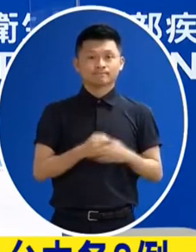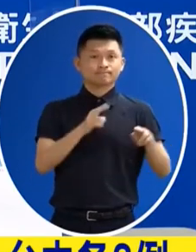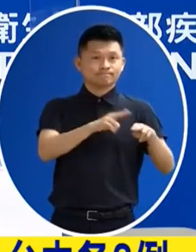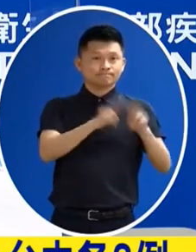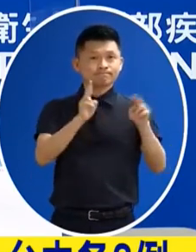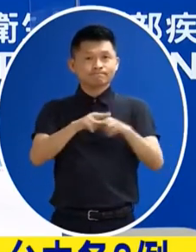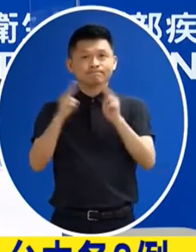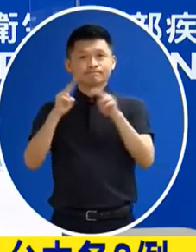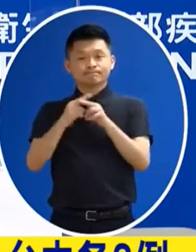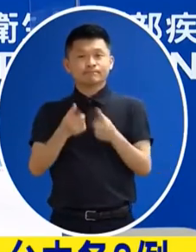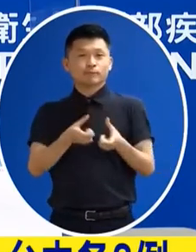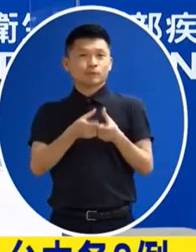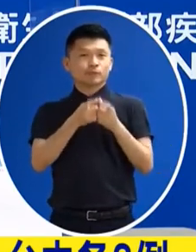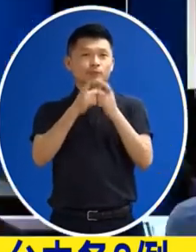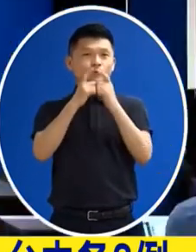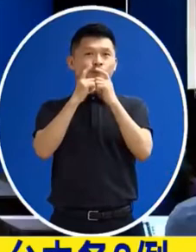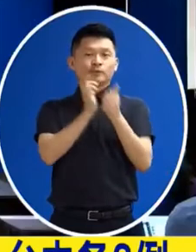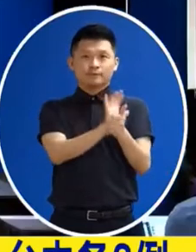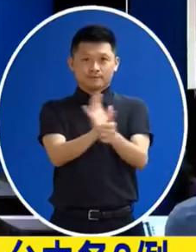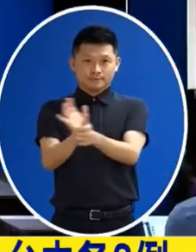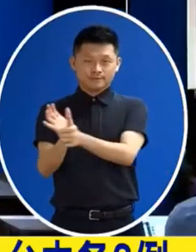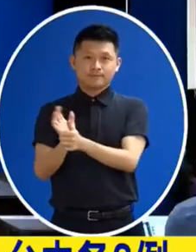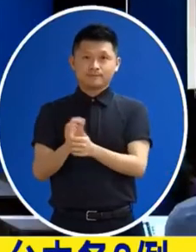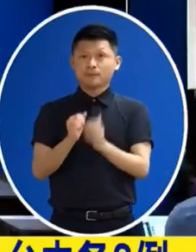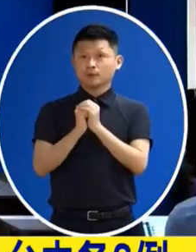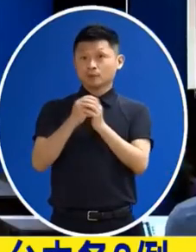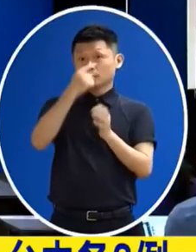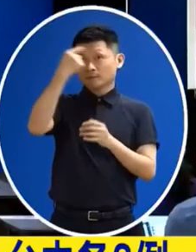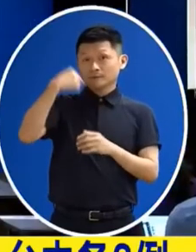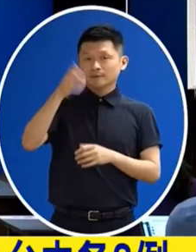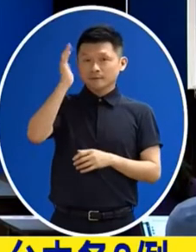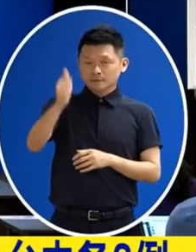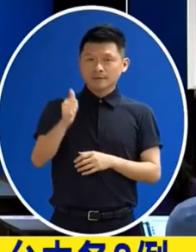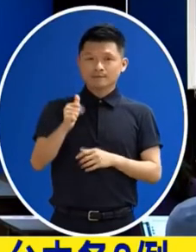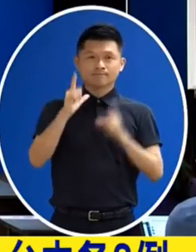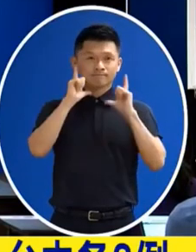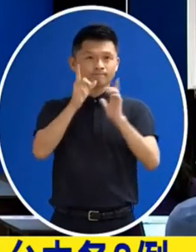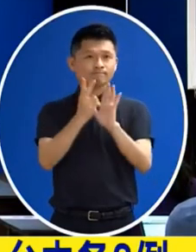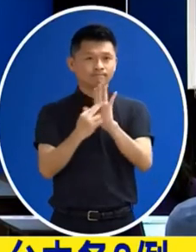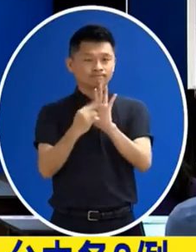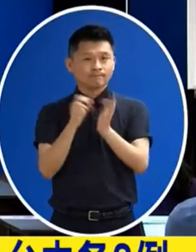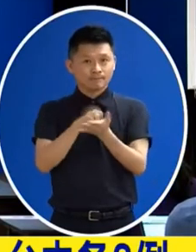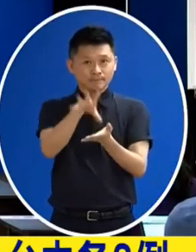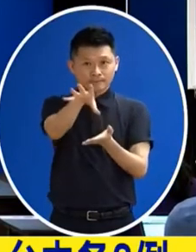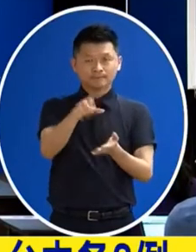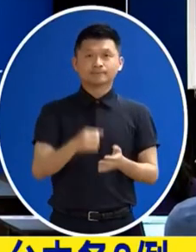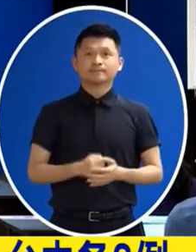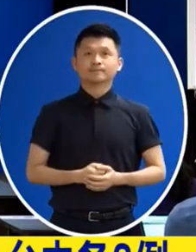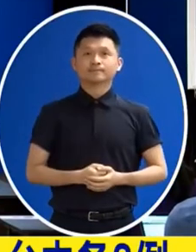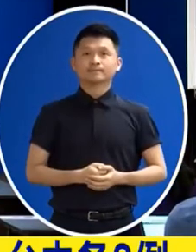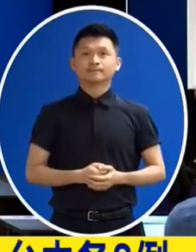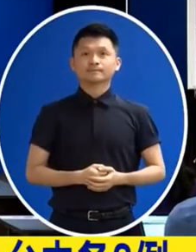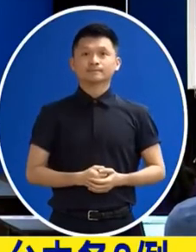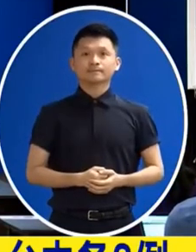供服务。那我们请我们那个助司长长照室的助司长跟大家做报告。